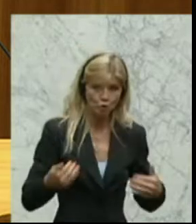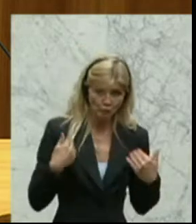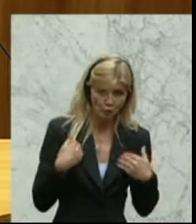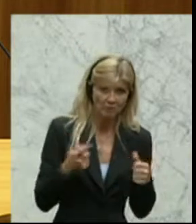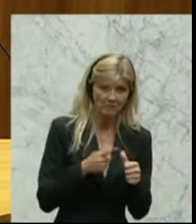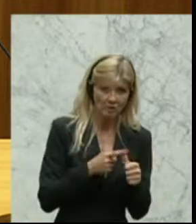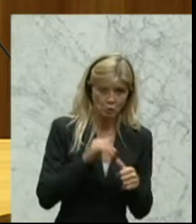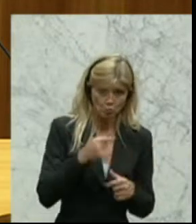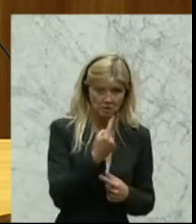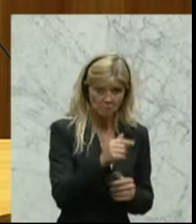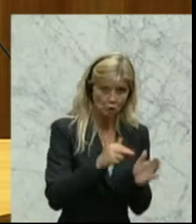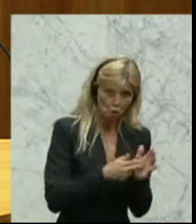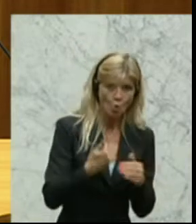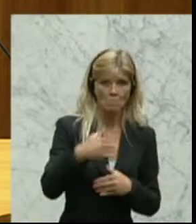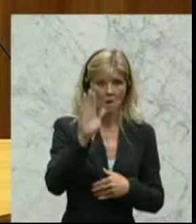leisten müssen.